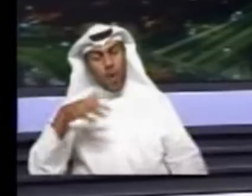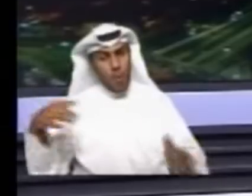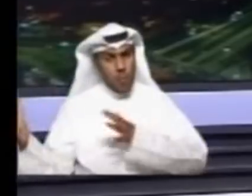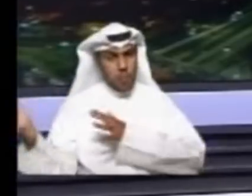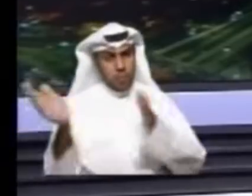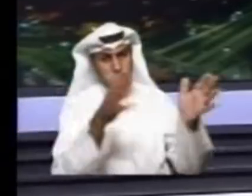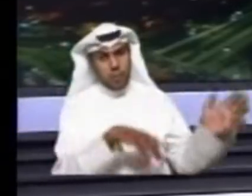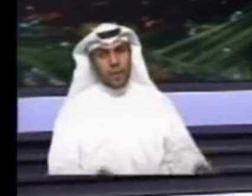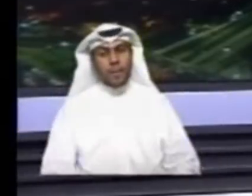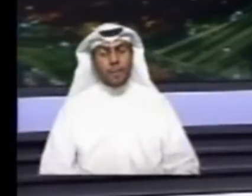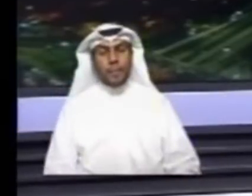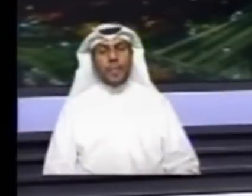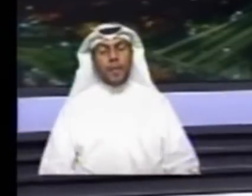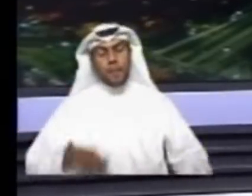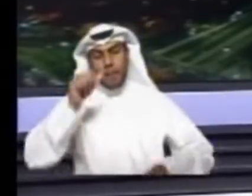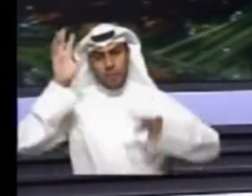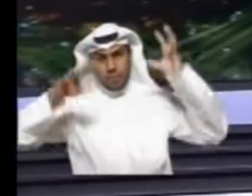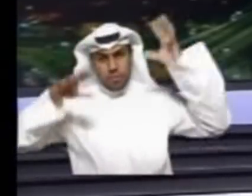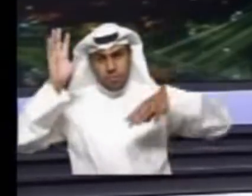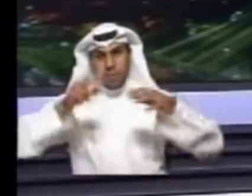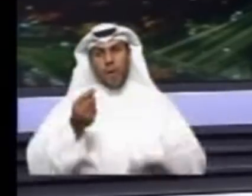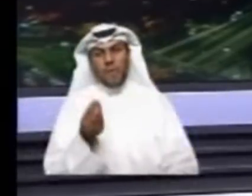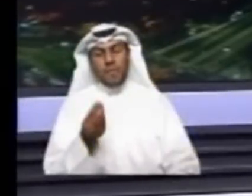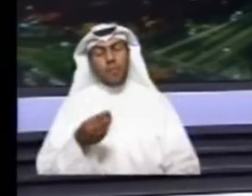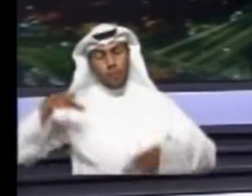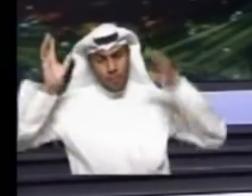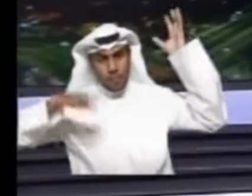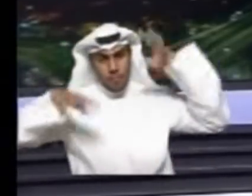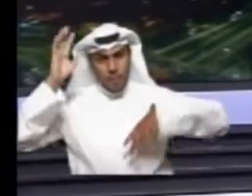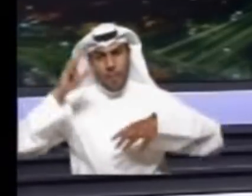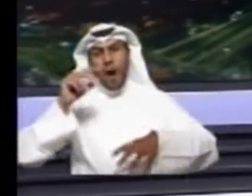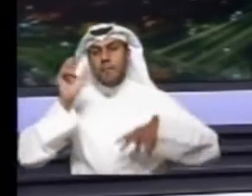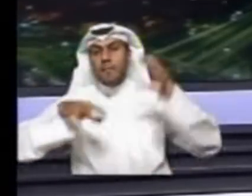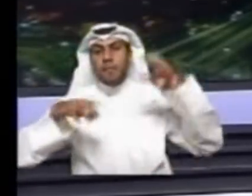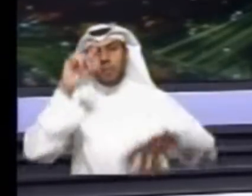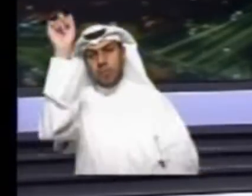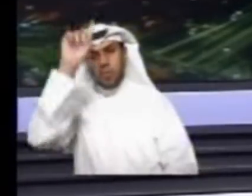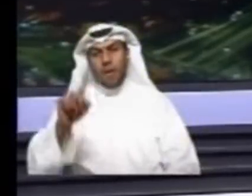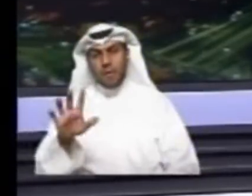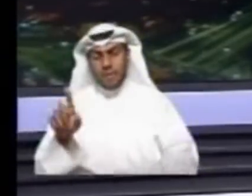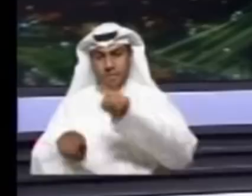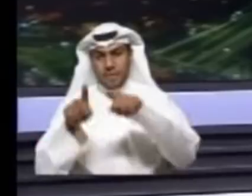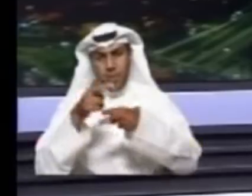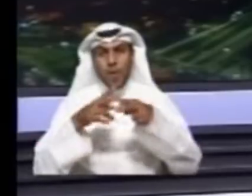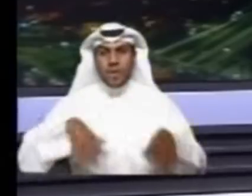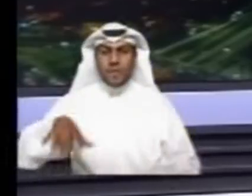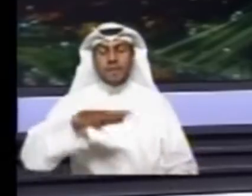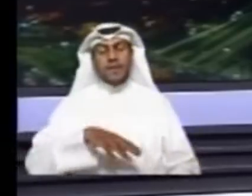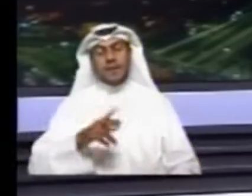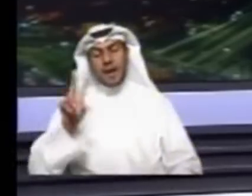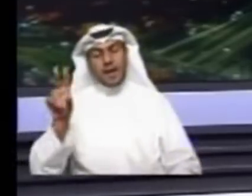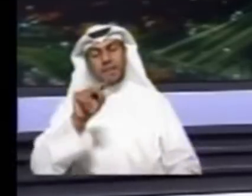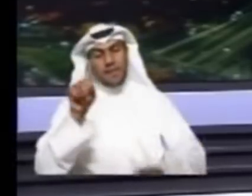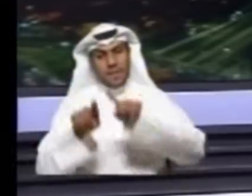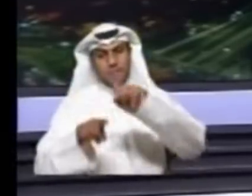الساعه وعوده ايضا لفرص الامطار الخفيفه المتفرقه اللي قد تكون ايضا رعديه على بعض المناطق وايضا نشاط